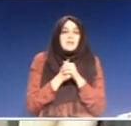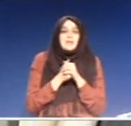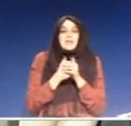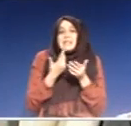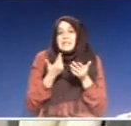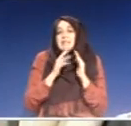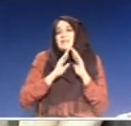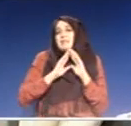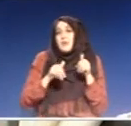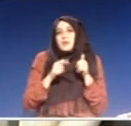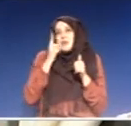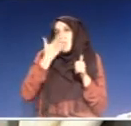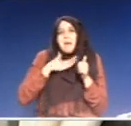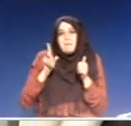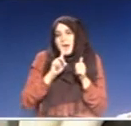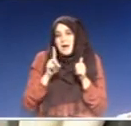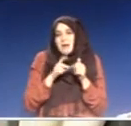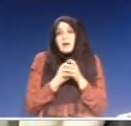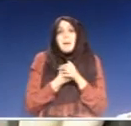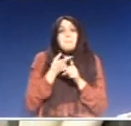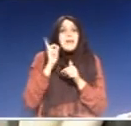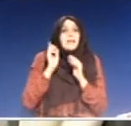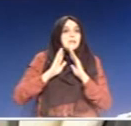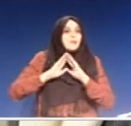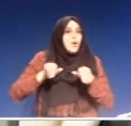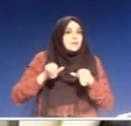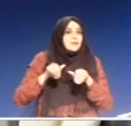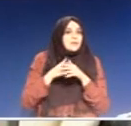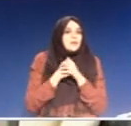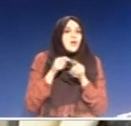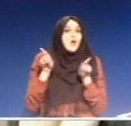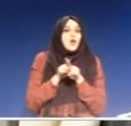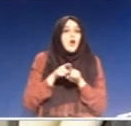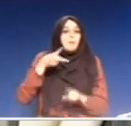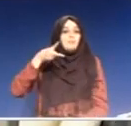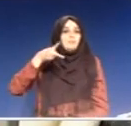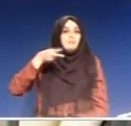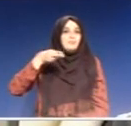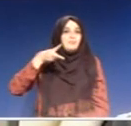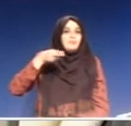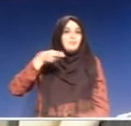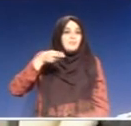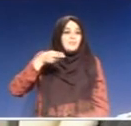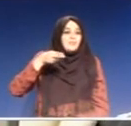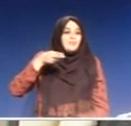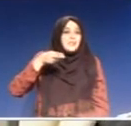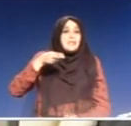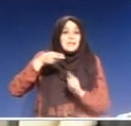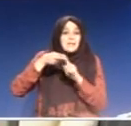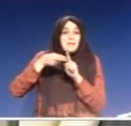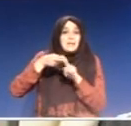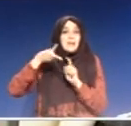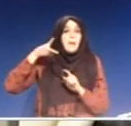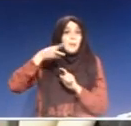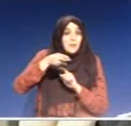الحلال عند الله عز وجل، ولكن هذا الطلاق مثل المقص في يد الطبيب، المفروض لا